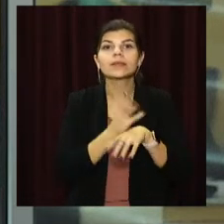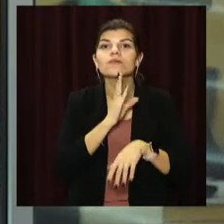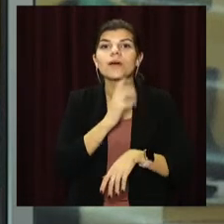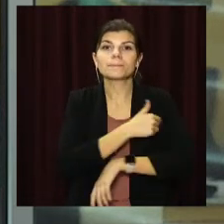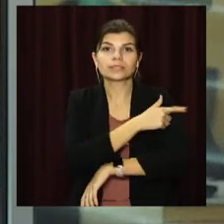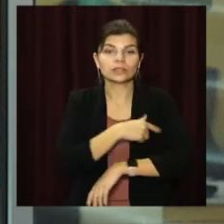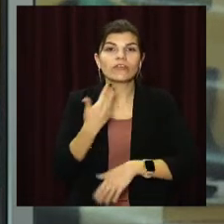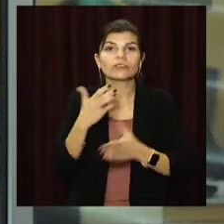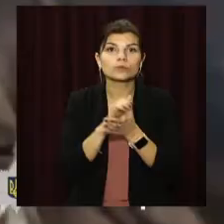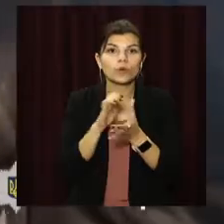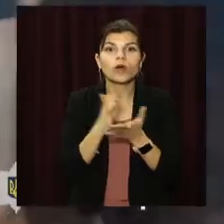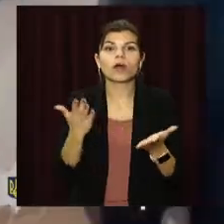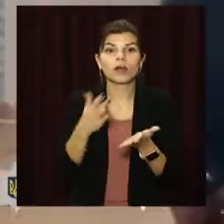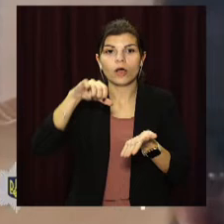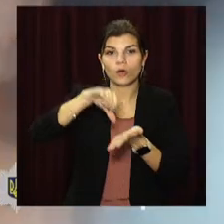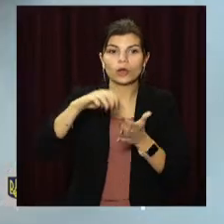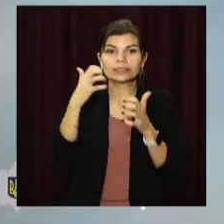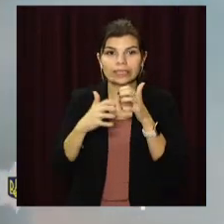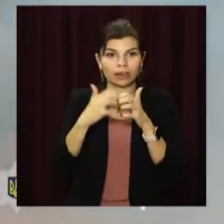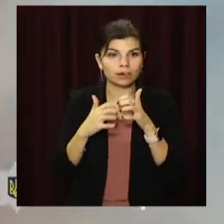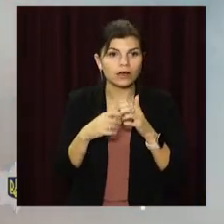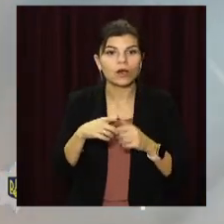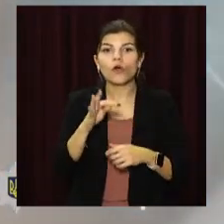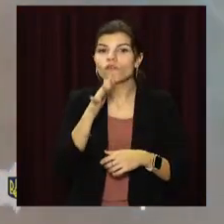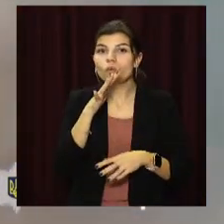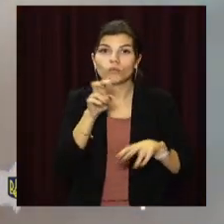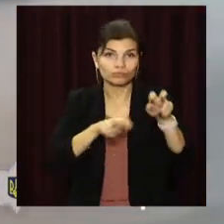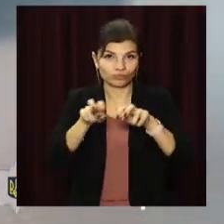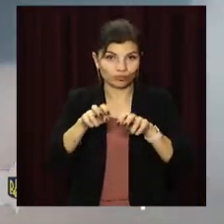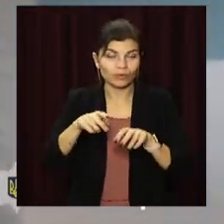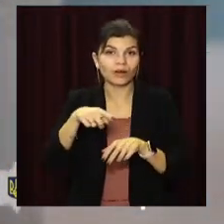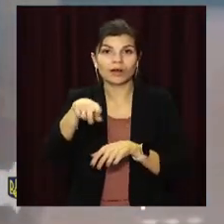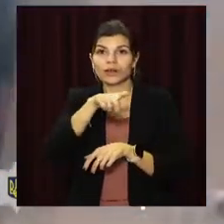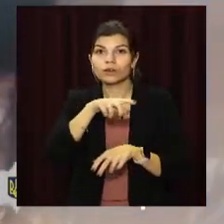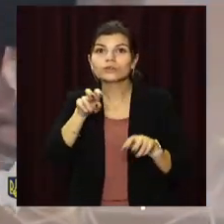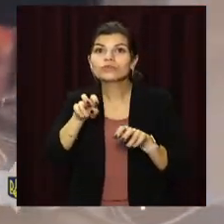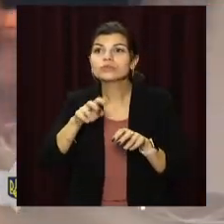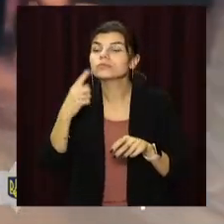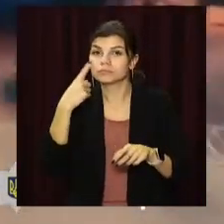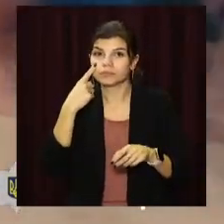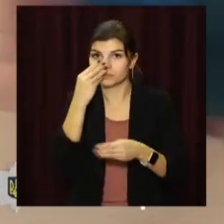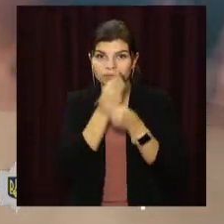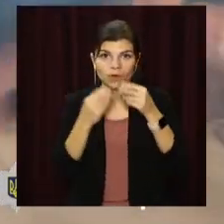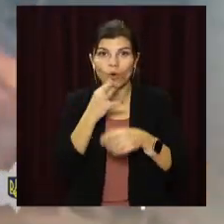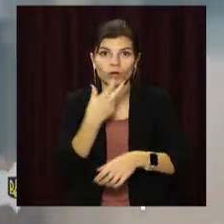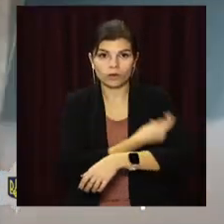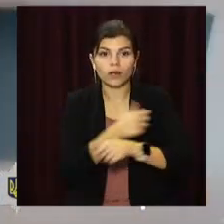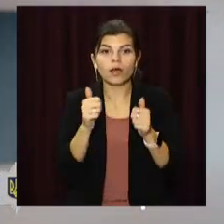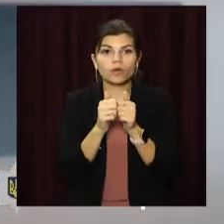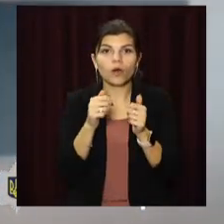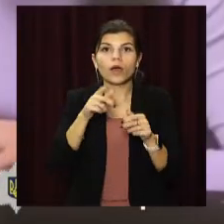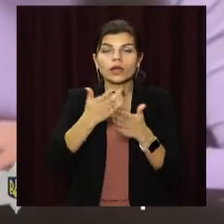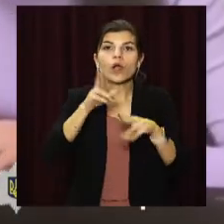та її знайому, яка виступала посередником. Під час обшуків правоохоронці вилучили сертифікати про імунізацію разом із